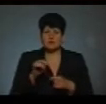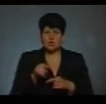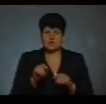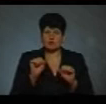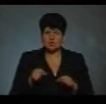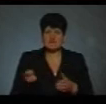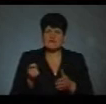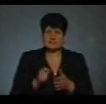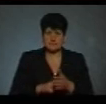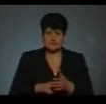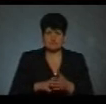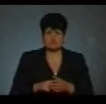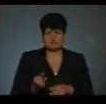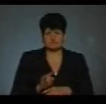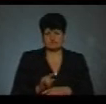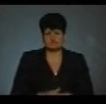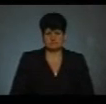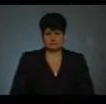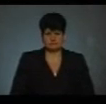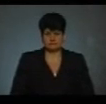можливе закриття неправдива.